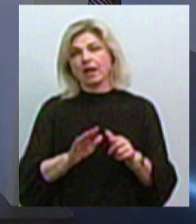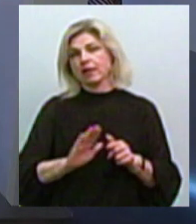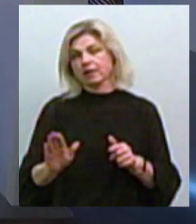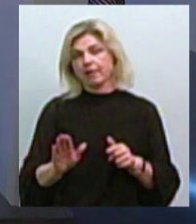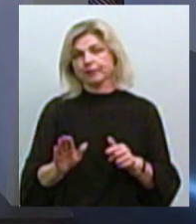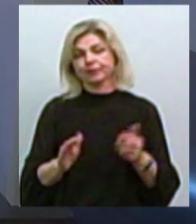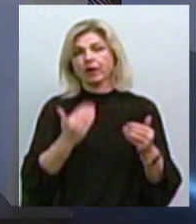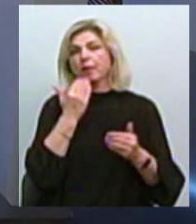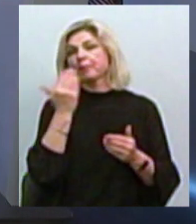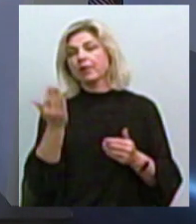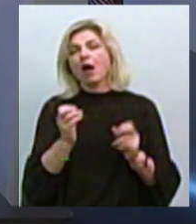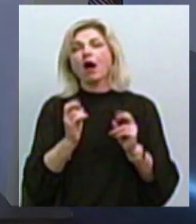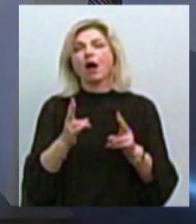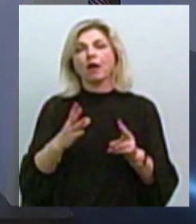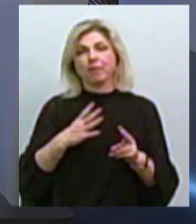так буває, що